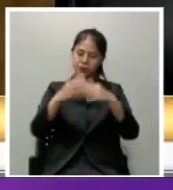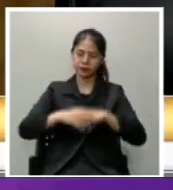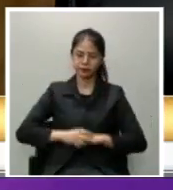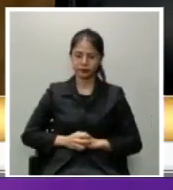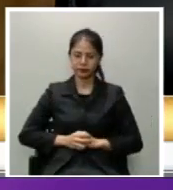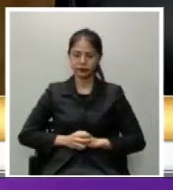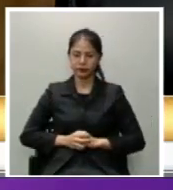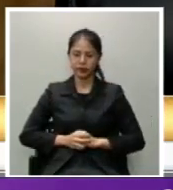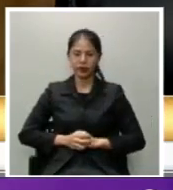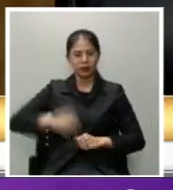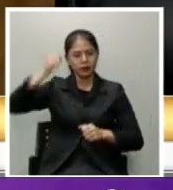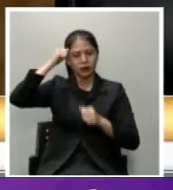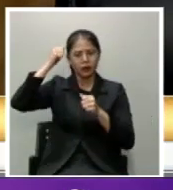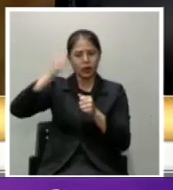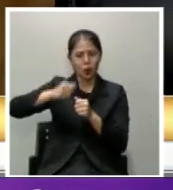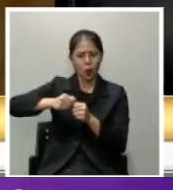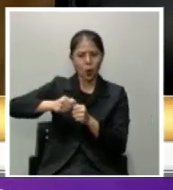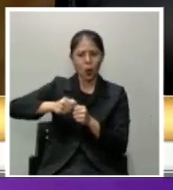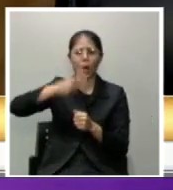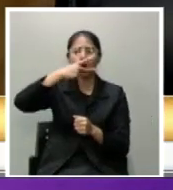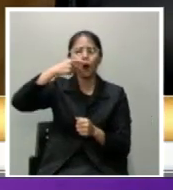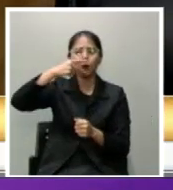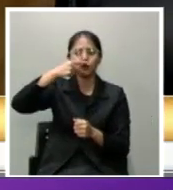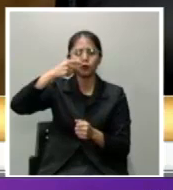ท่านประธานจำคดีถุงขนมได้ไหม